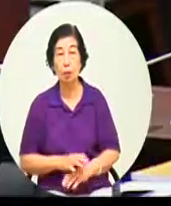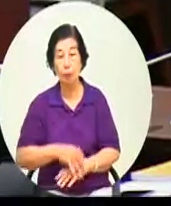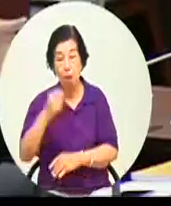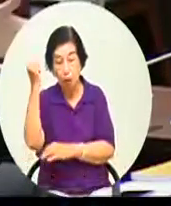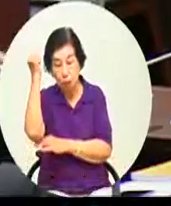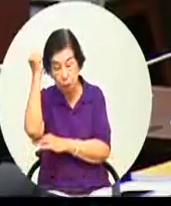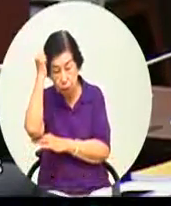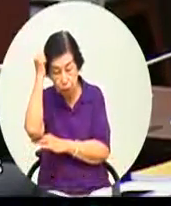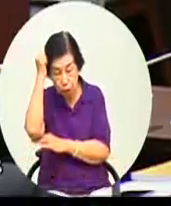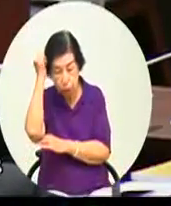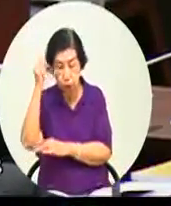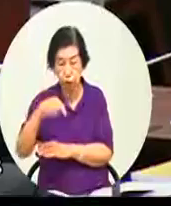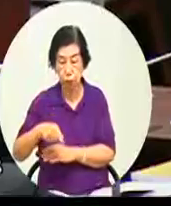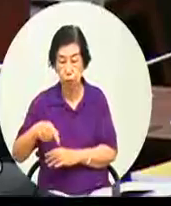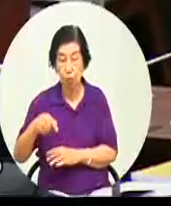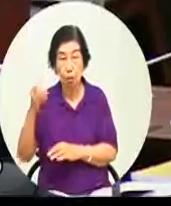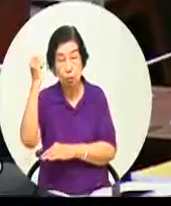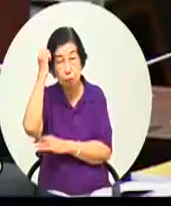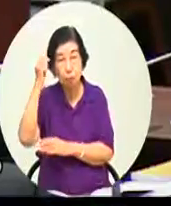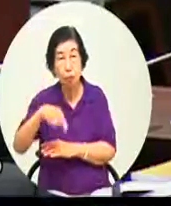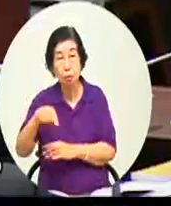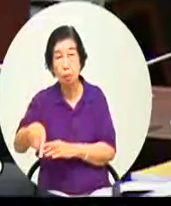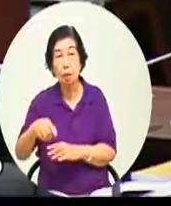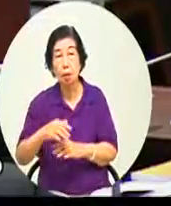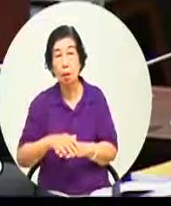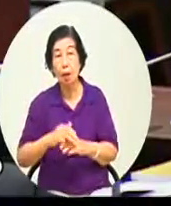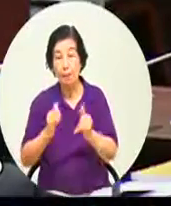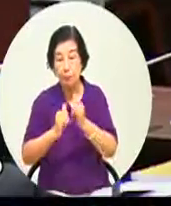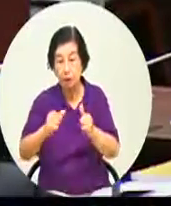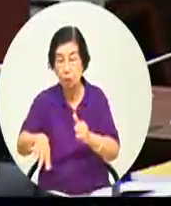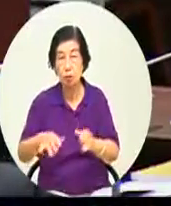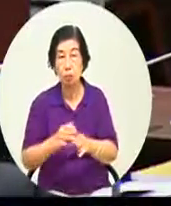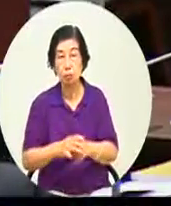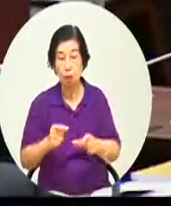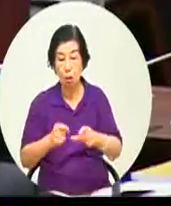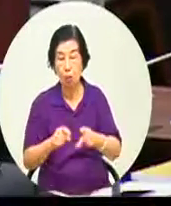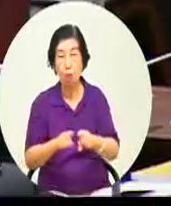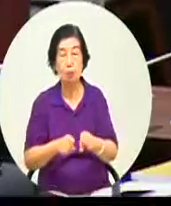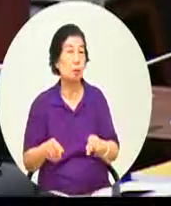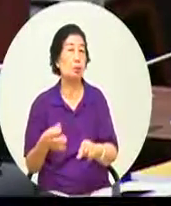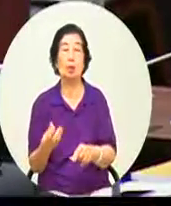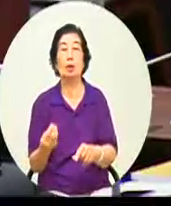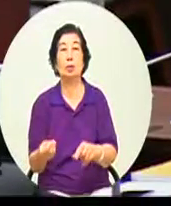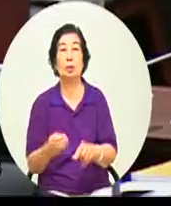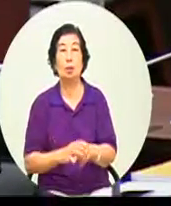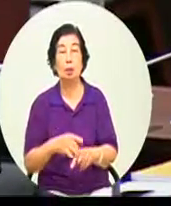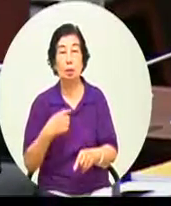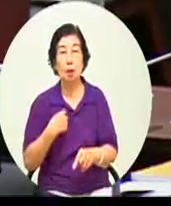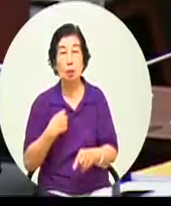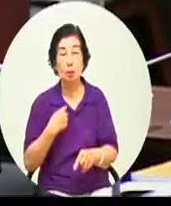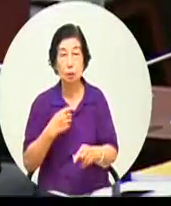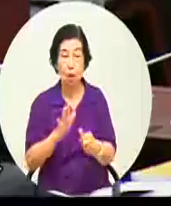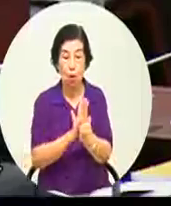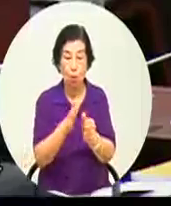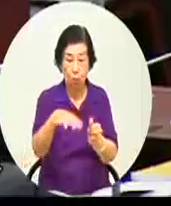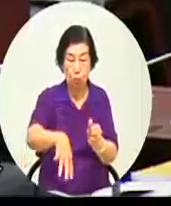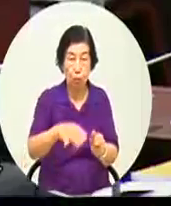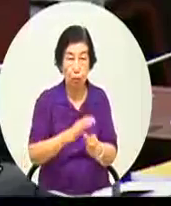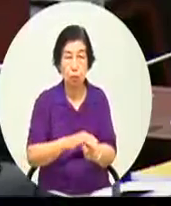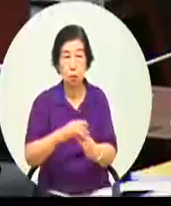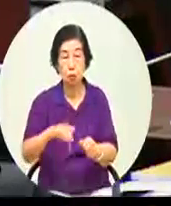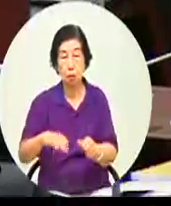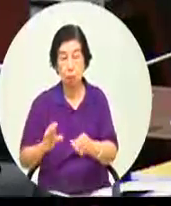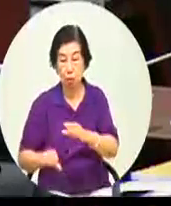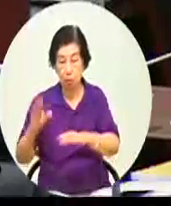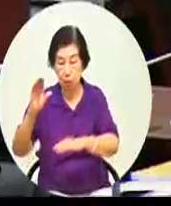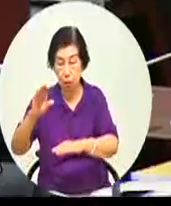啦。我服务处外口吼，捌弄停一礼拜，停一礼拜，我毋知要怎出去吧。啊，伊就我就甲因讲，因是毋